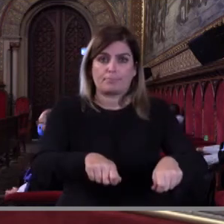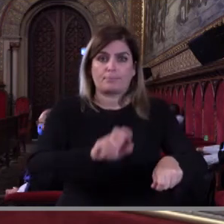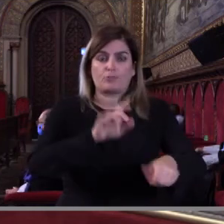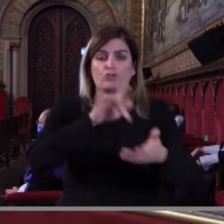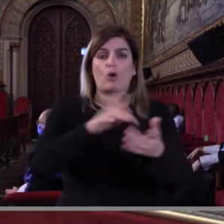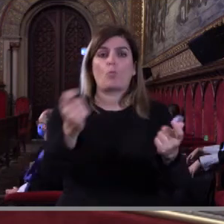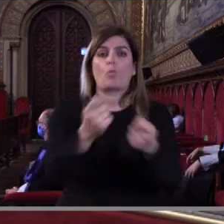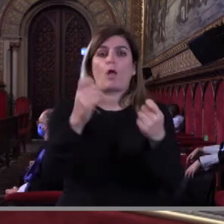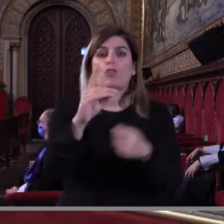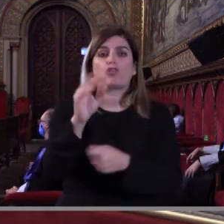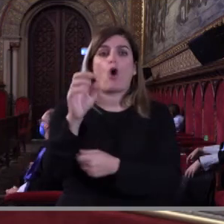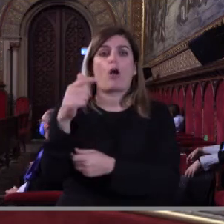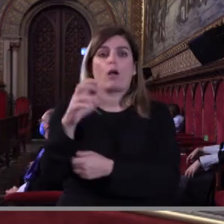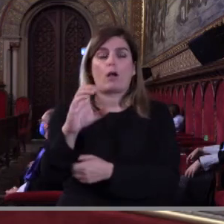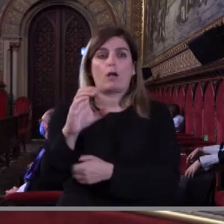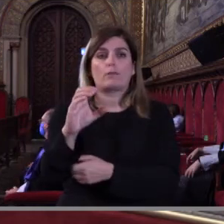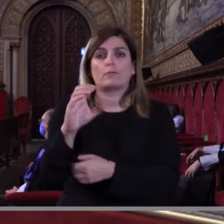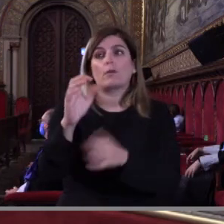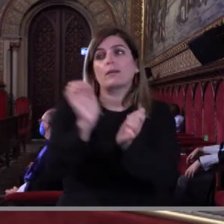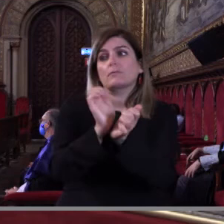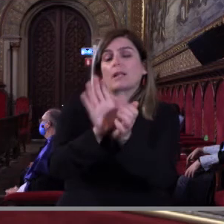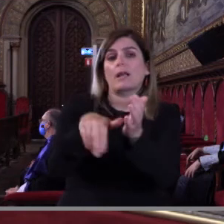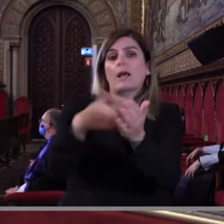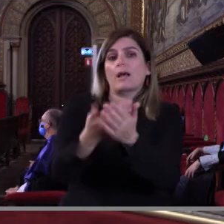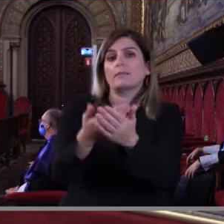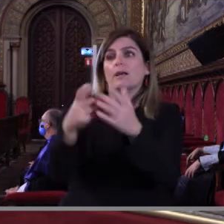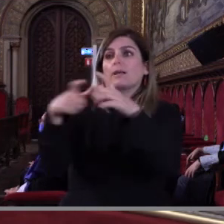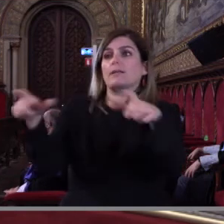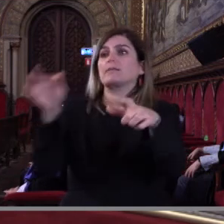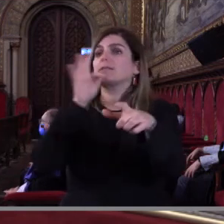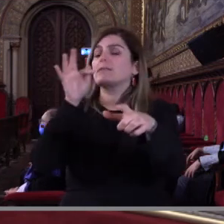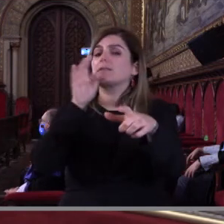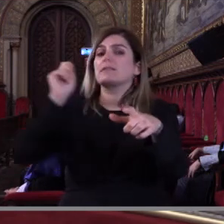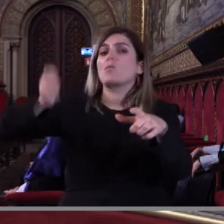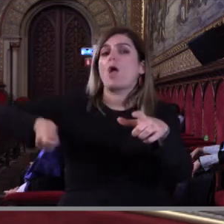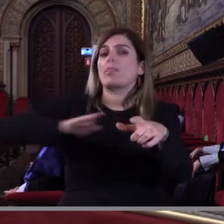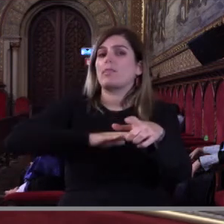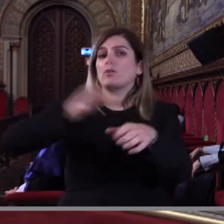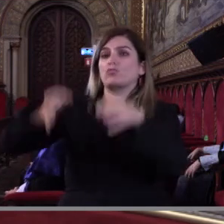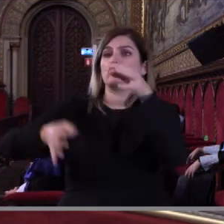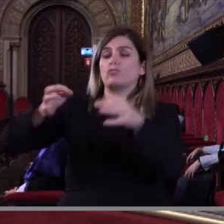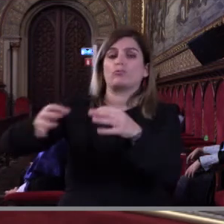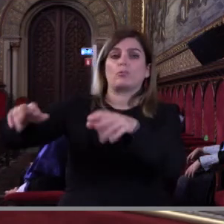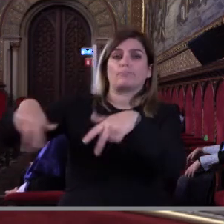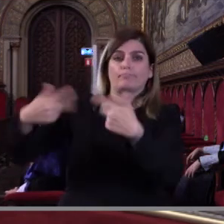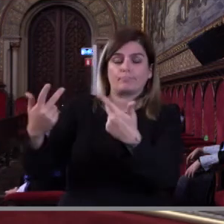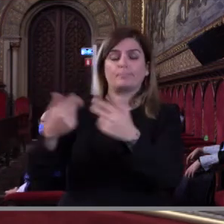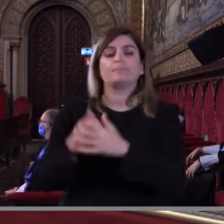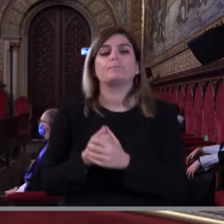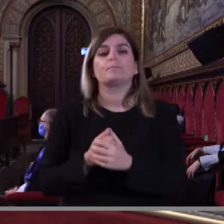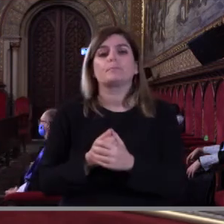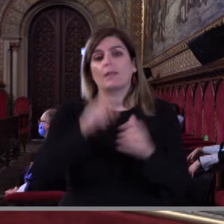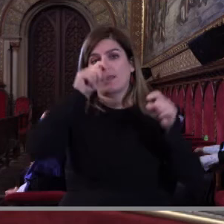Generalitat, prèvia revisió dels tribunals de justícia, possiblement. Bé, aquest és un curs